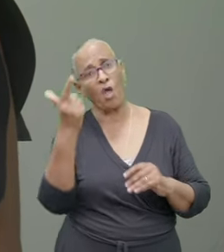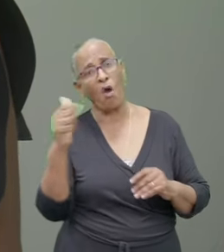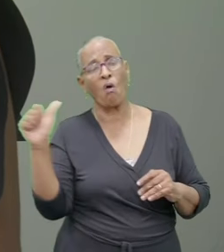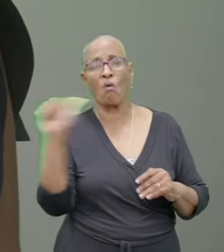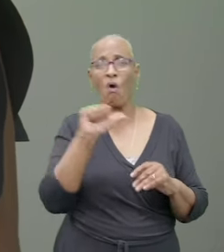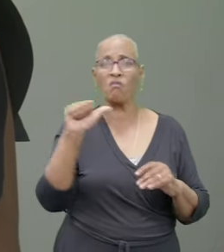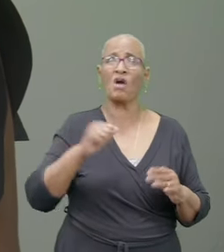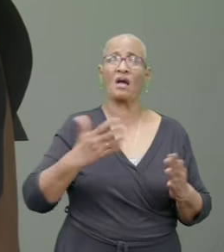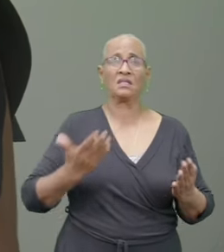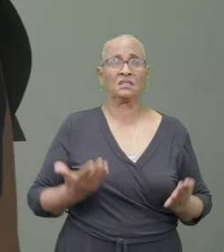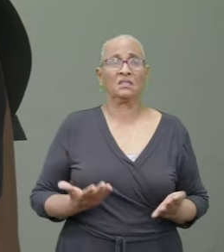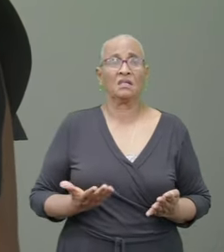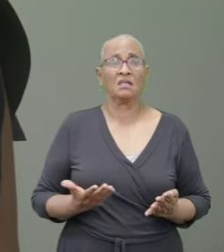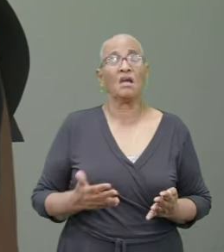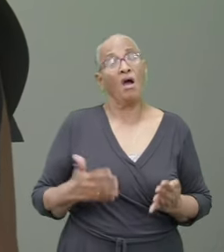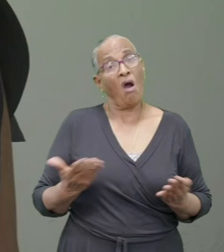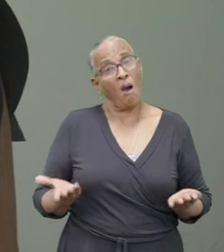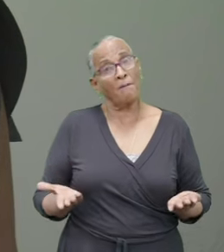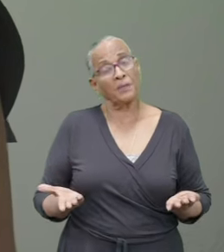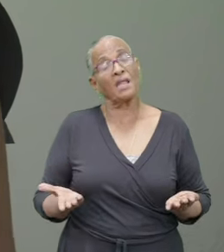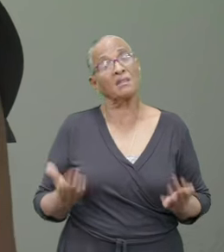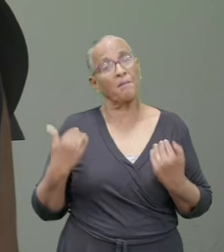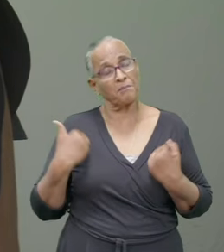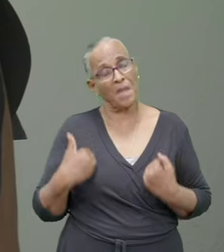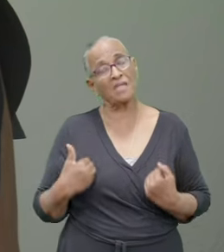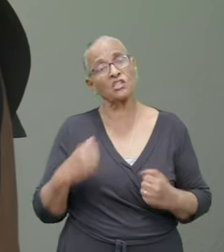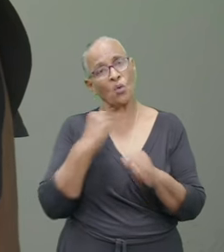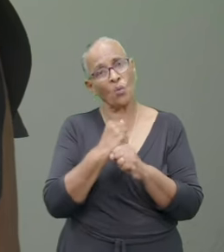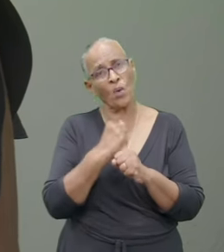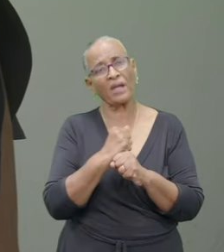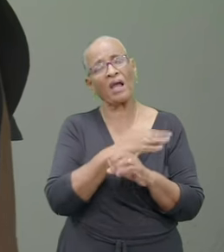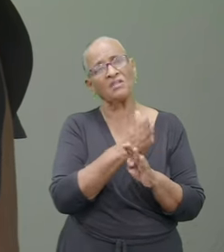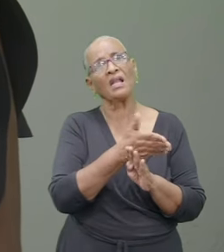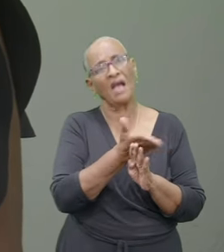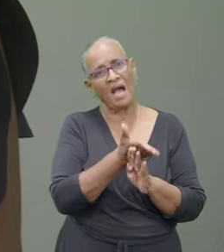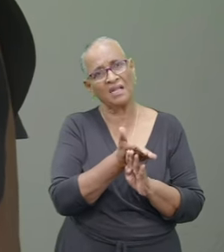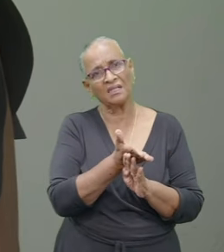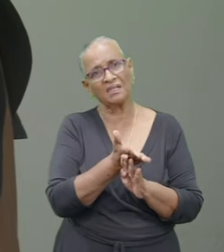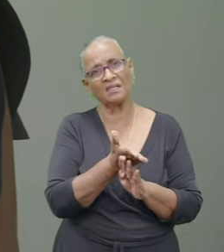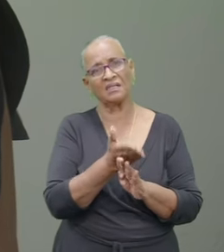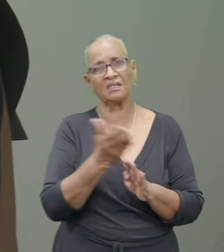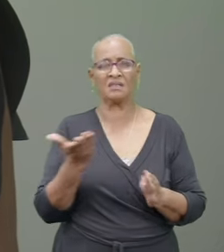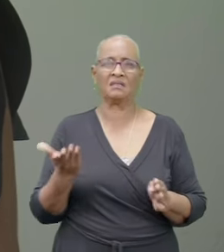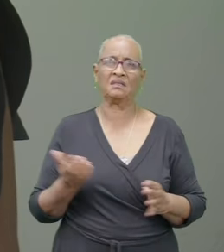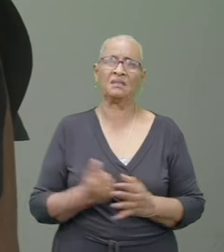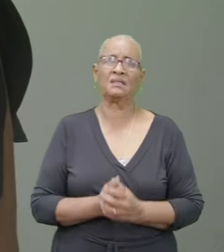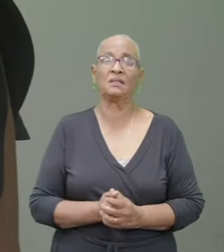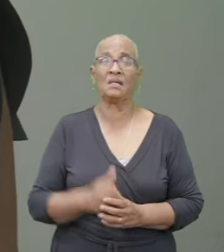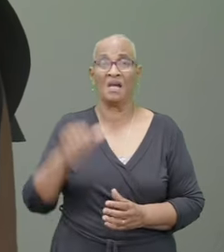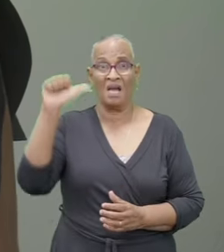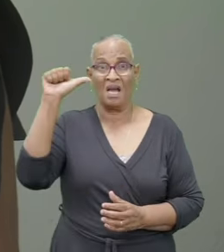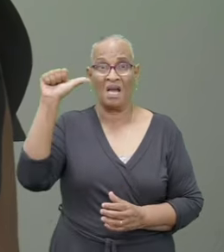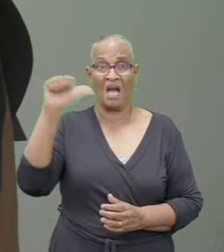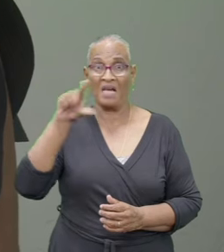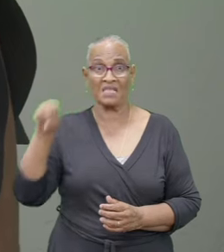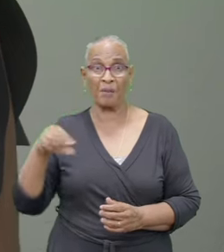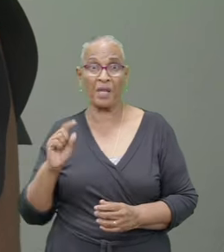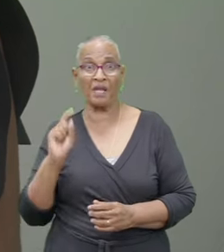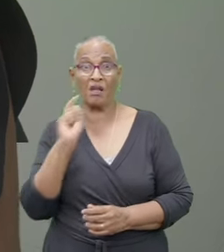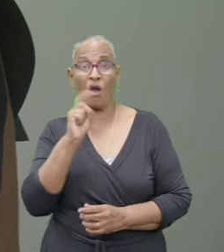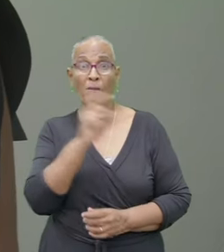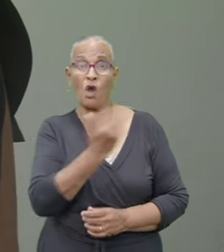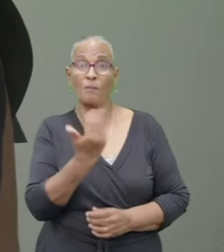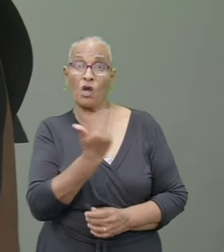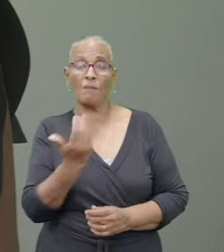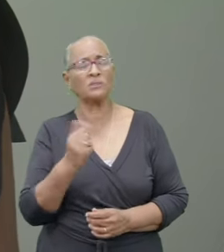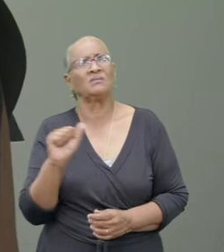moment ook al ergens werkzaam op een afdeling. Dus natuurlijk kan het ziek AZ ook niet verwachten dat men op een gegeven moment alles neerlegt en zegt van morgen ben je,